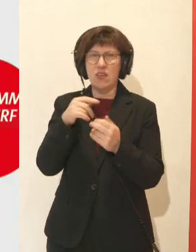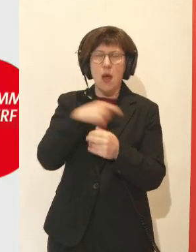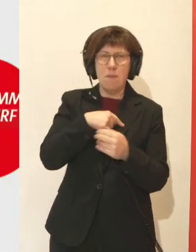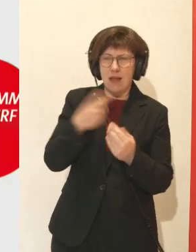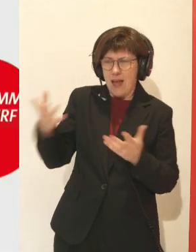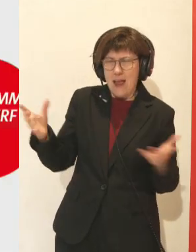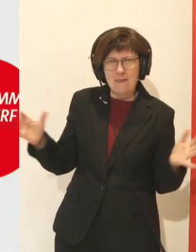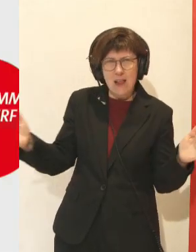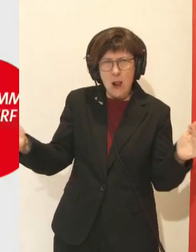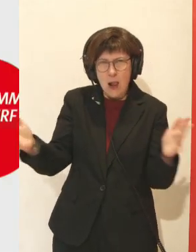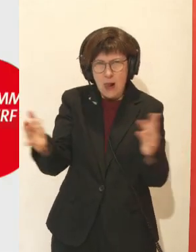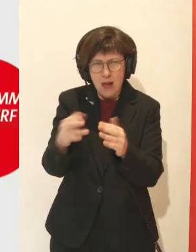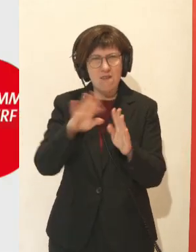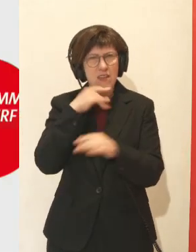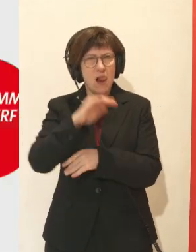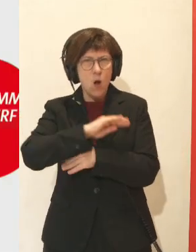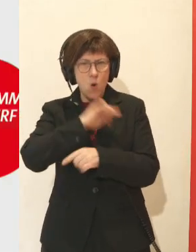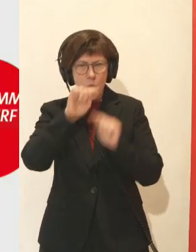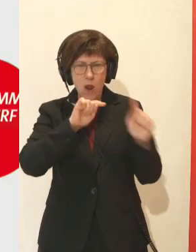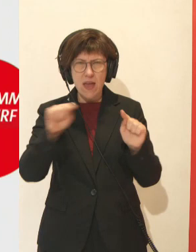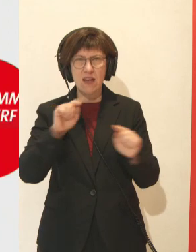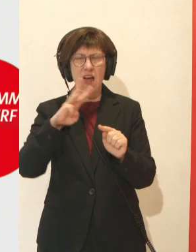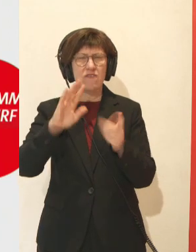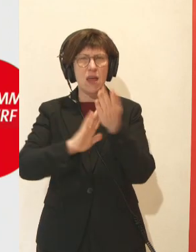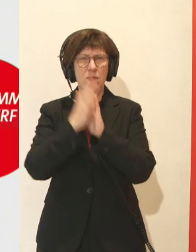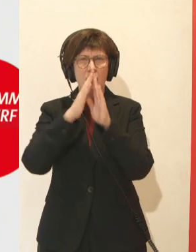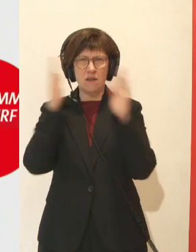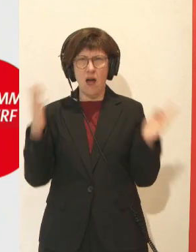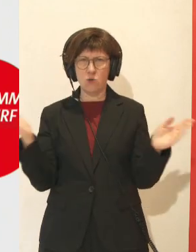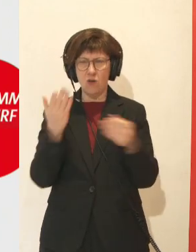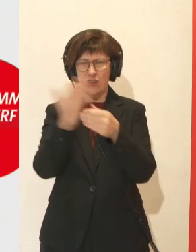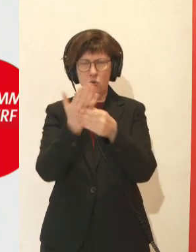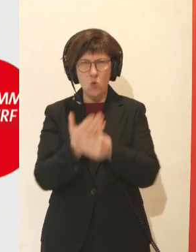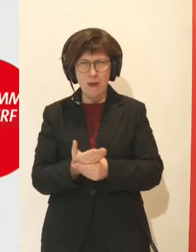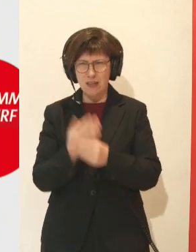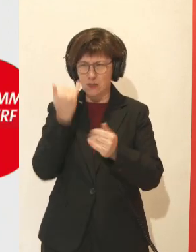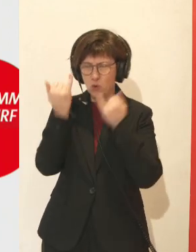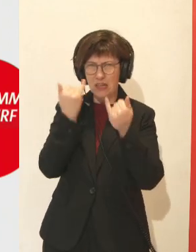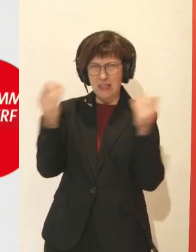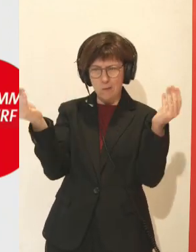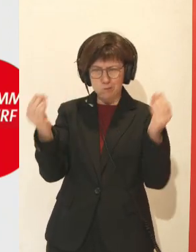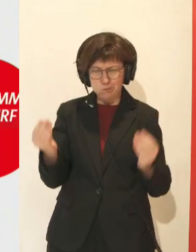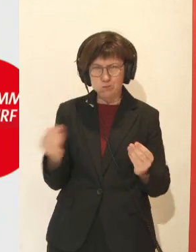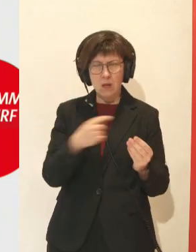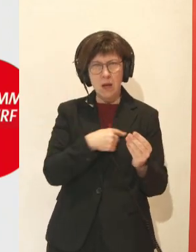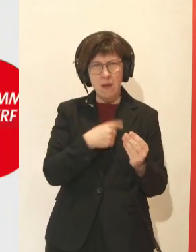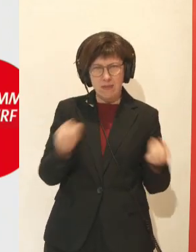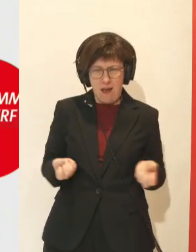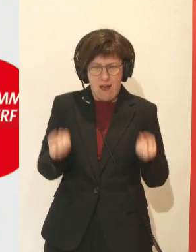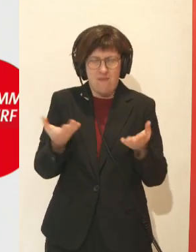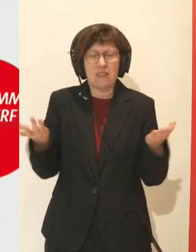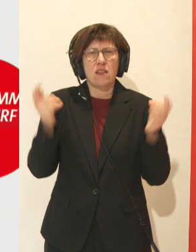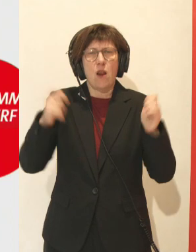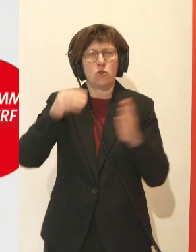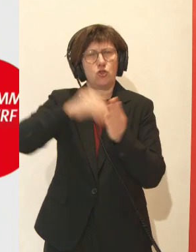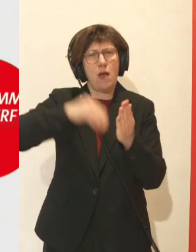Partei, einsammeln. Auch die vielen Kolleginnen und Kollegen hier aus dem Willy-Brandt-Haus werden das alles dokumentieren, was an Ideen kommt aus der Partei. Und dann fangen wir an